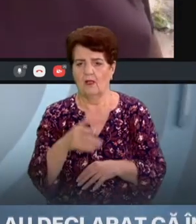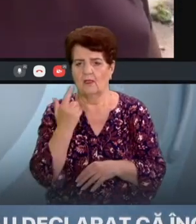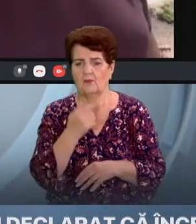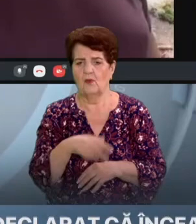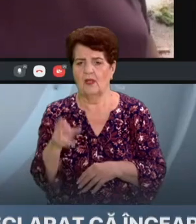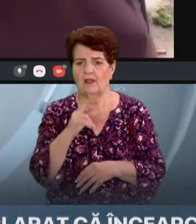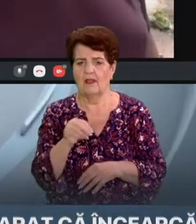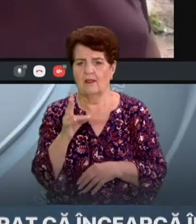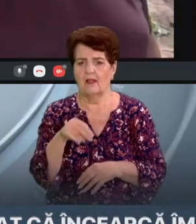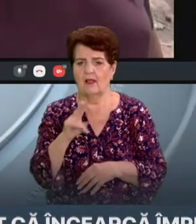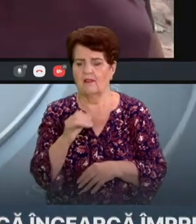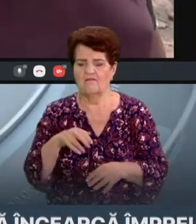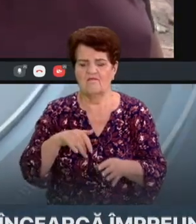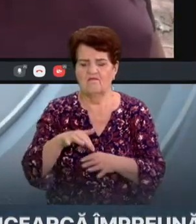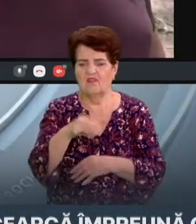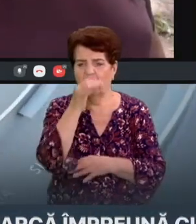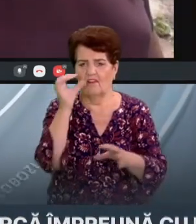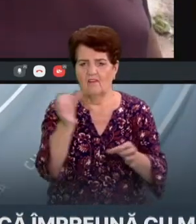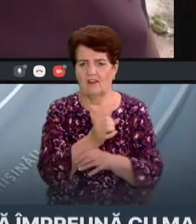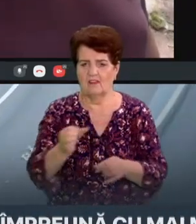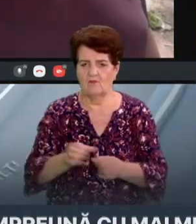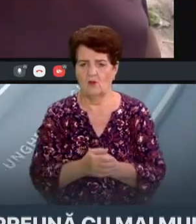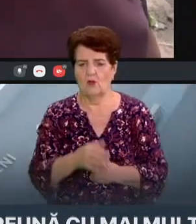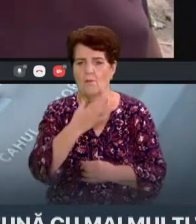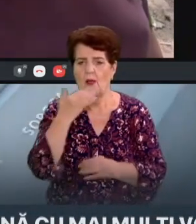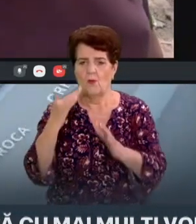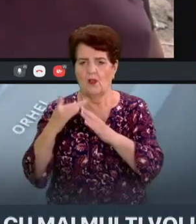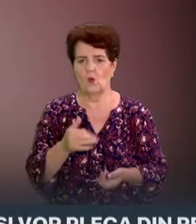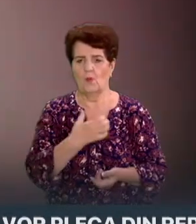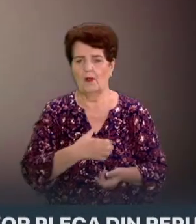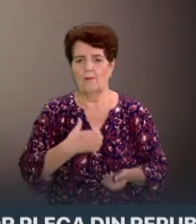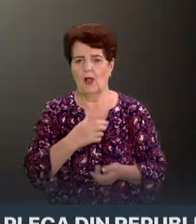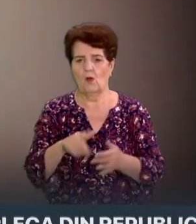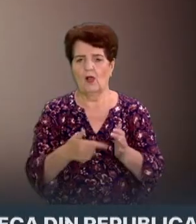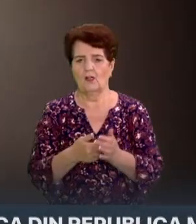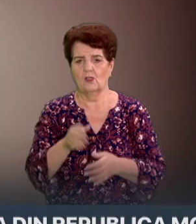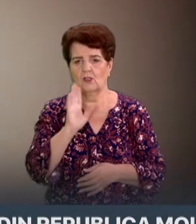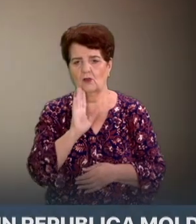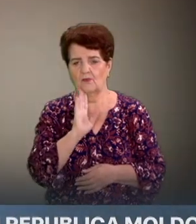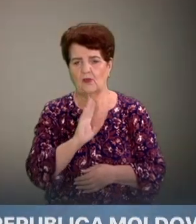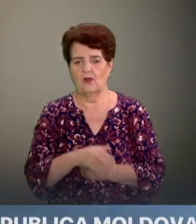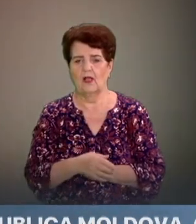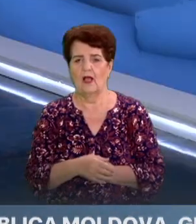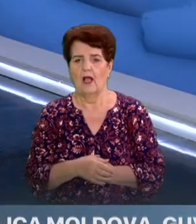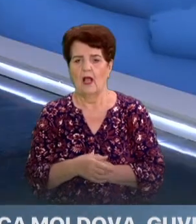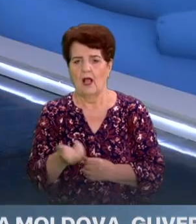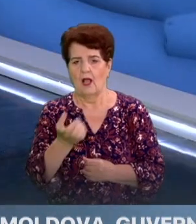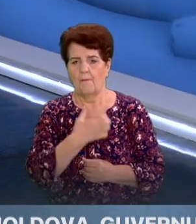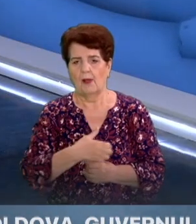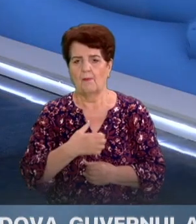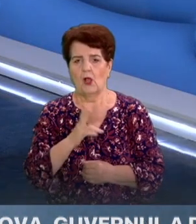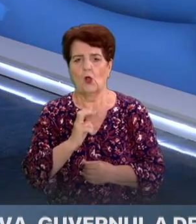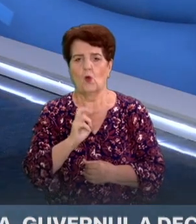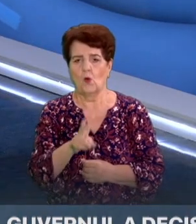pentru că mai departe nici nu pot merge. Mai multe acoperișuri deteriorate. Domnule primar, vreau să ne spuneți cum